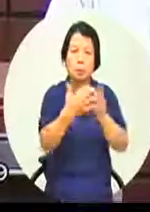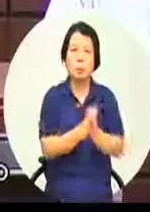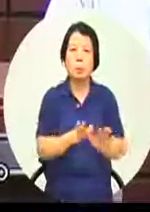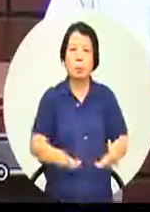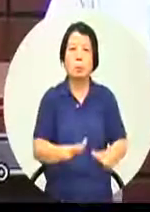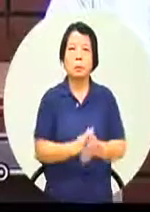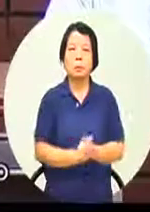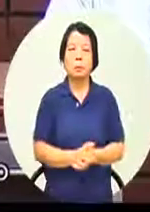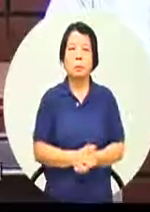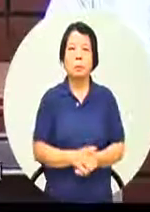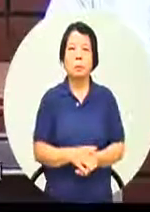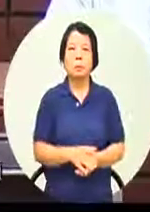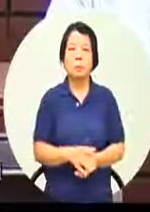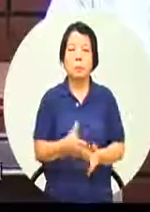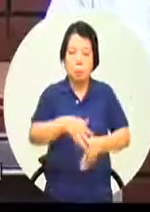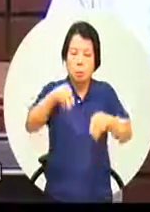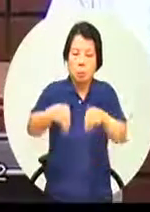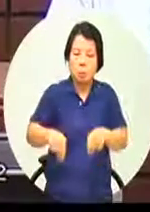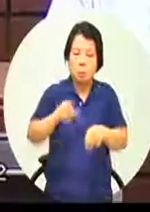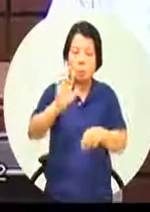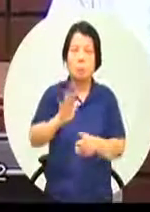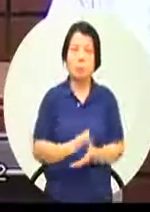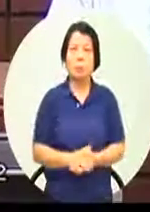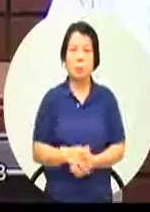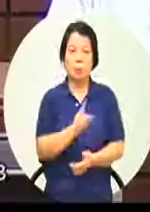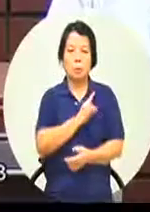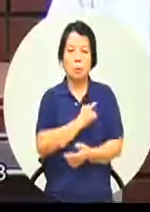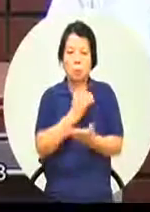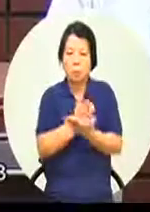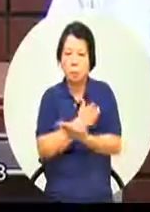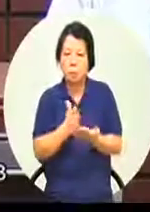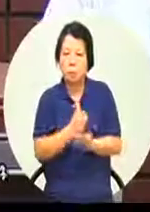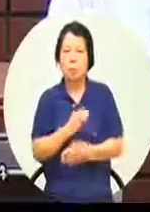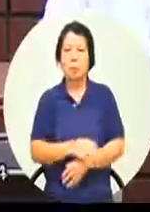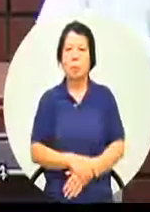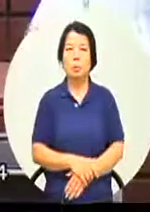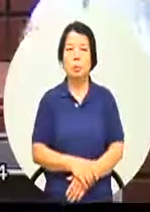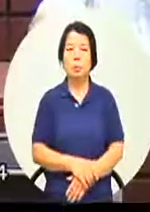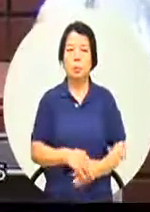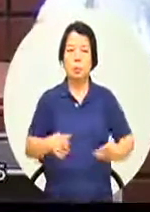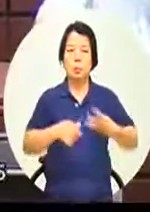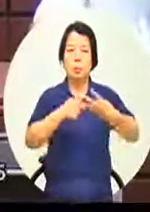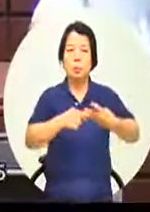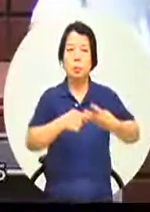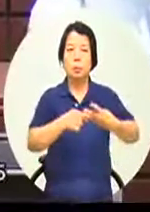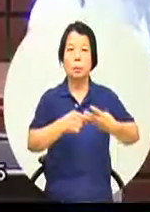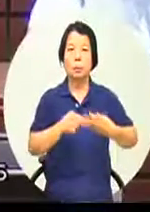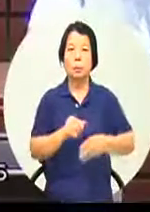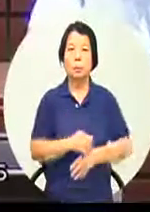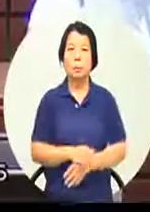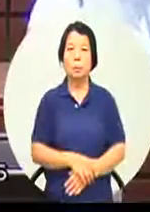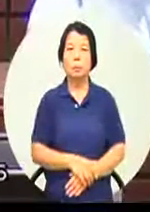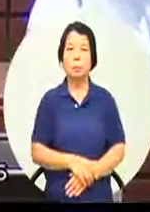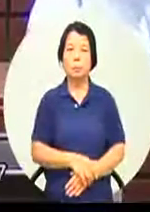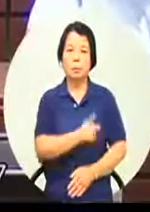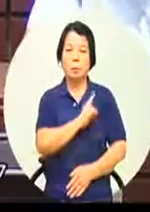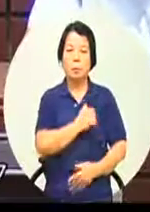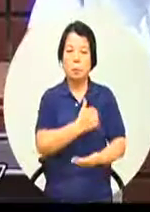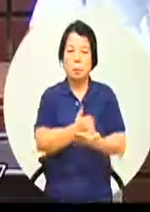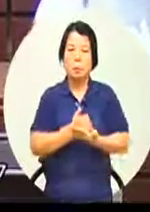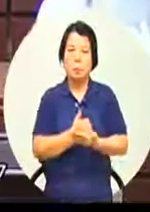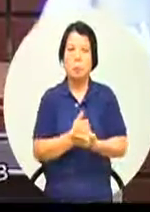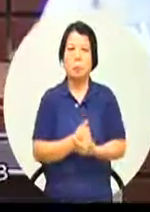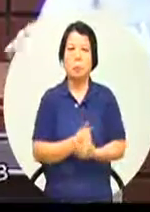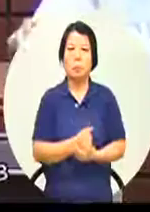在呢，我们有上有签上去，我们希望能够自己来聘的哈。然后第三个是刚、 哦，我们想要自聘的，就是不做委外的。